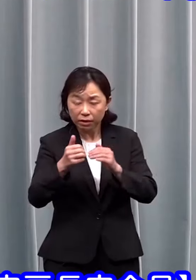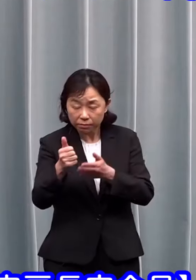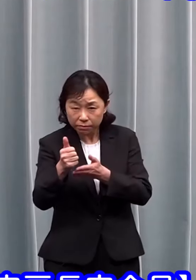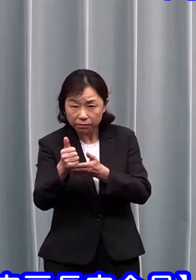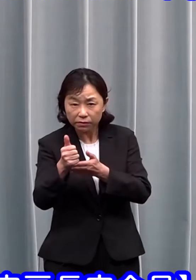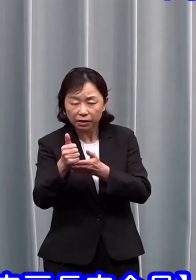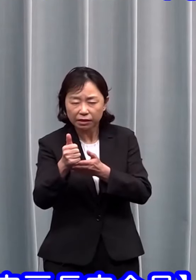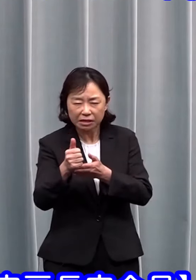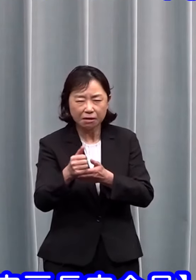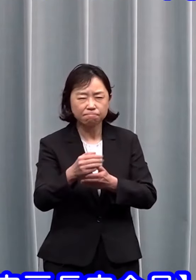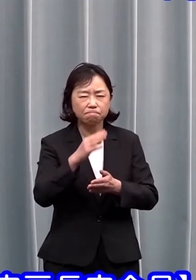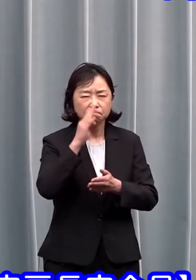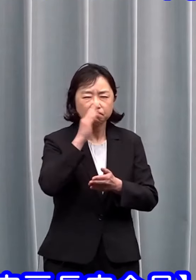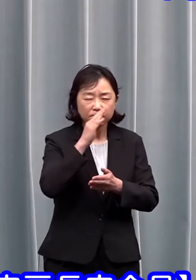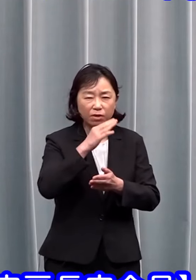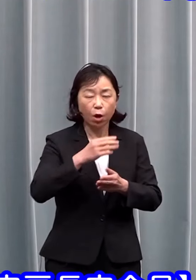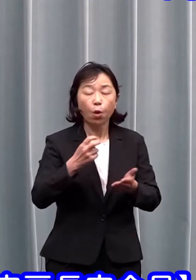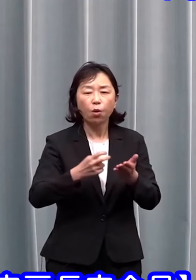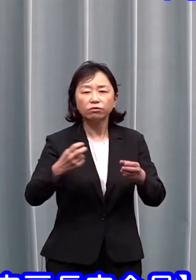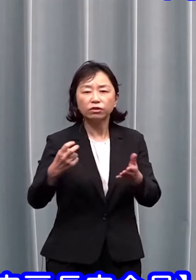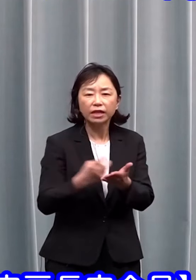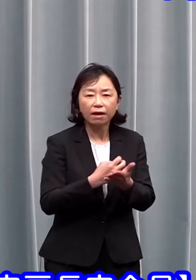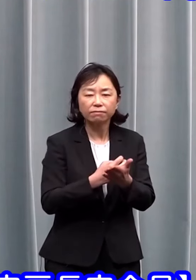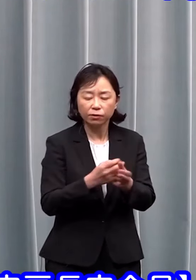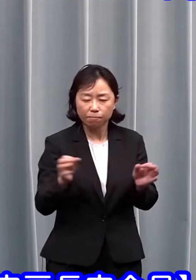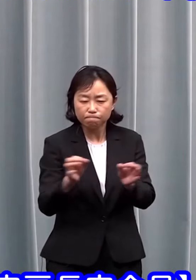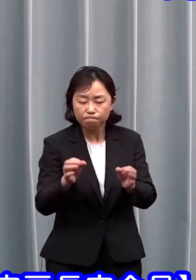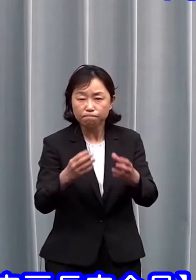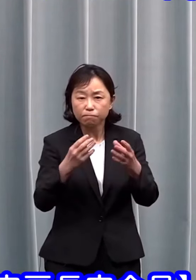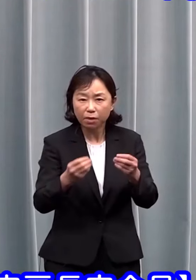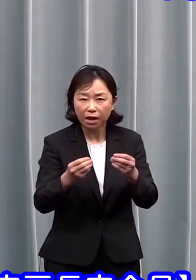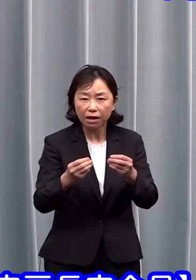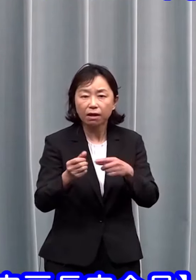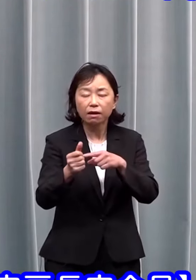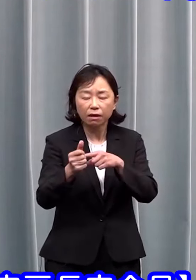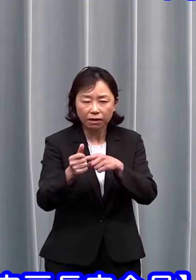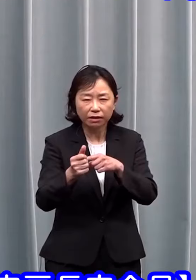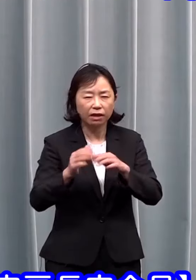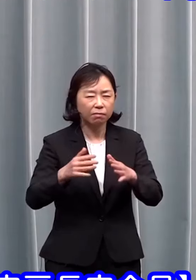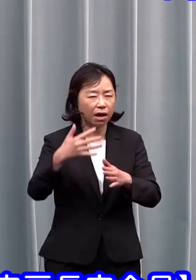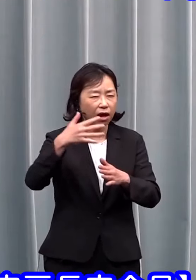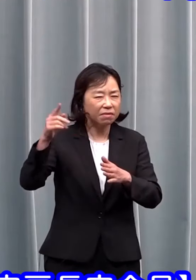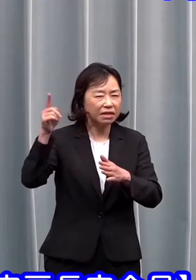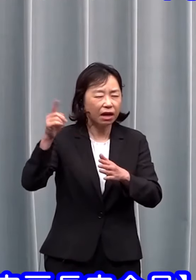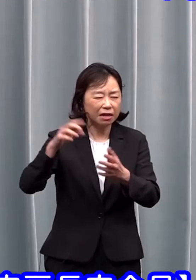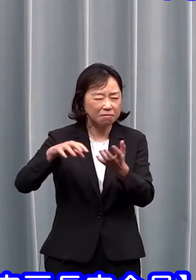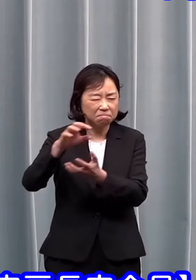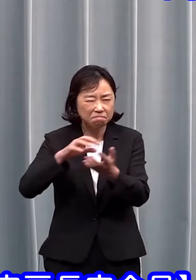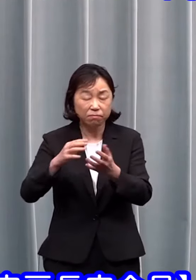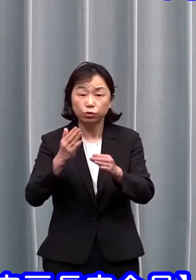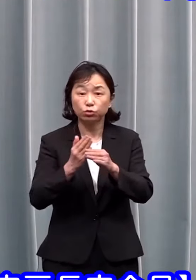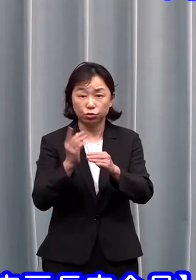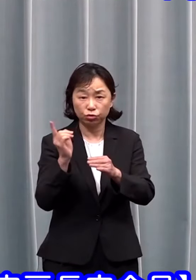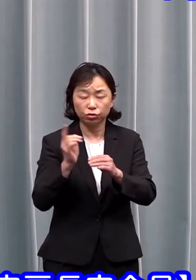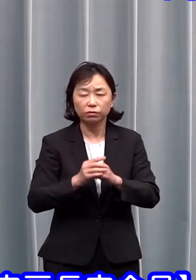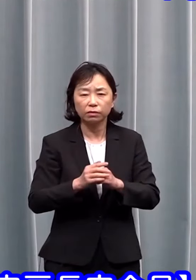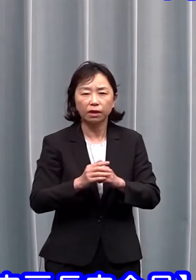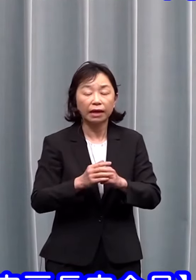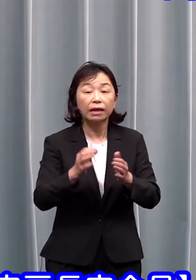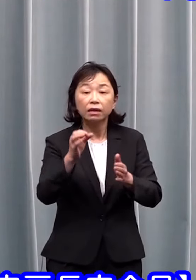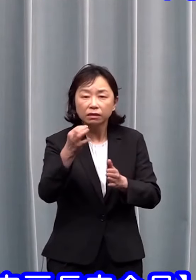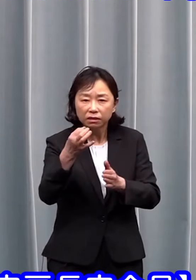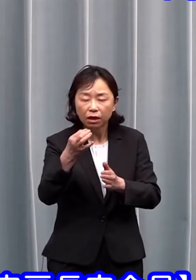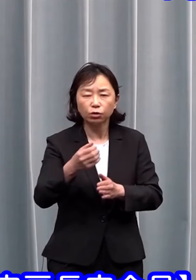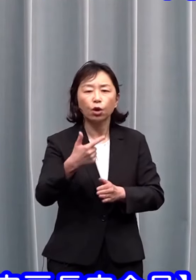なスポーツ賭博をかけていたということで、まあ、あのアメリカで今、騒ぎになっています。6億8000万